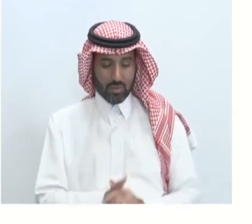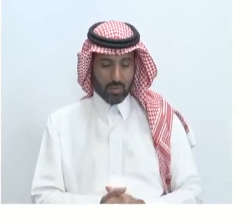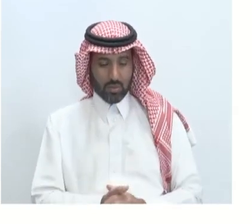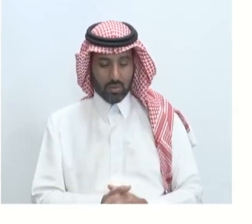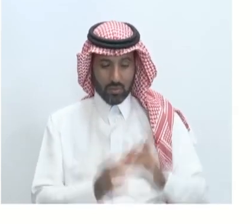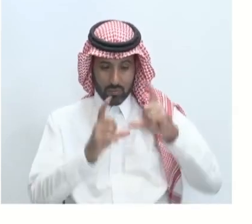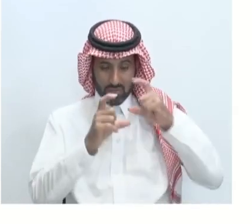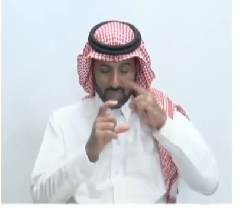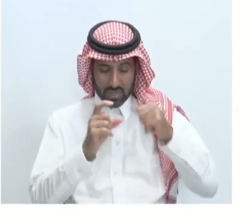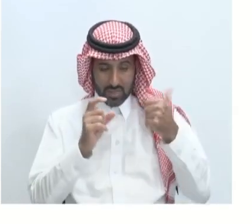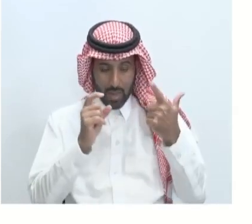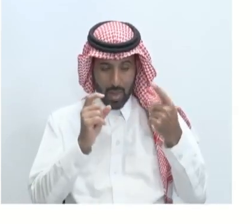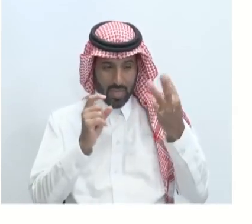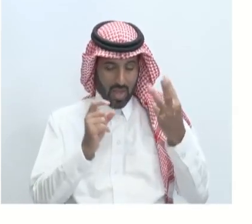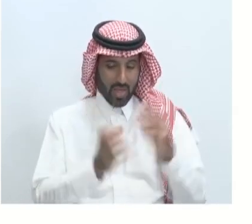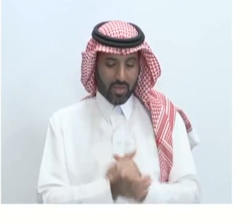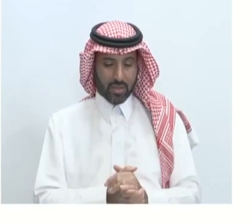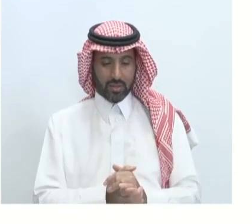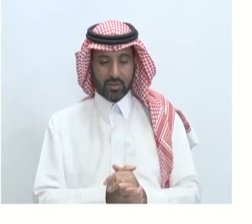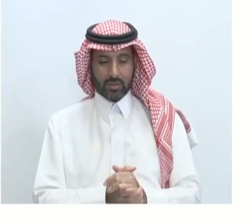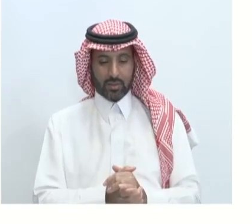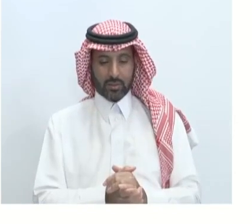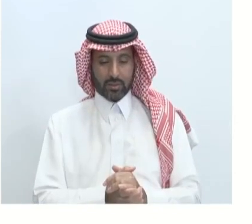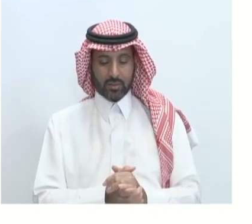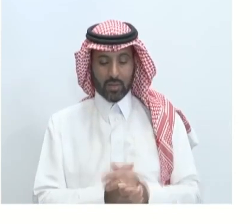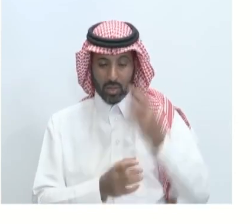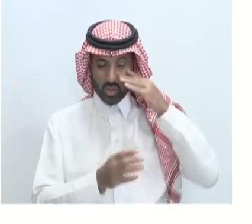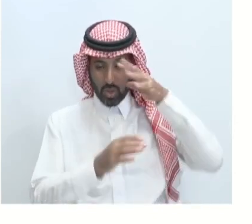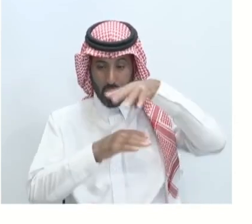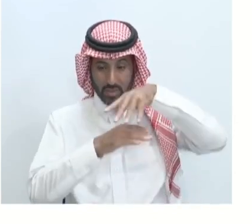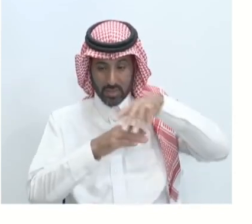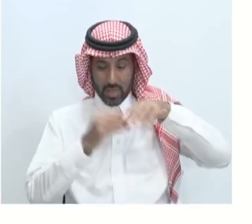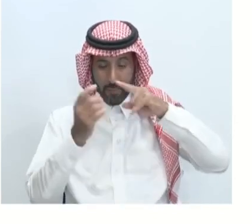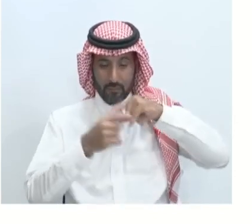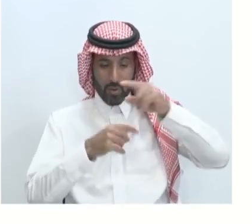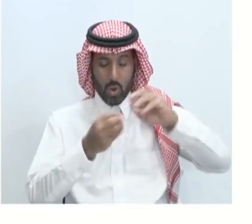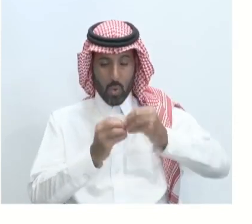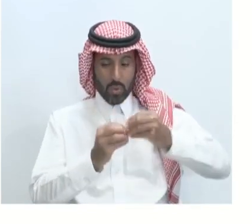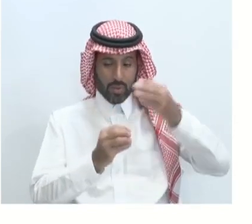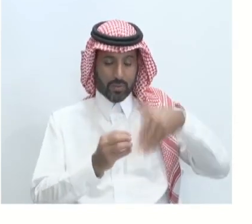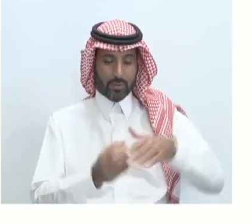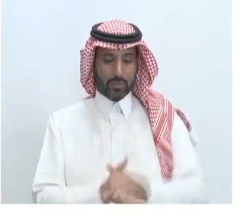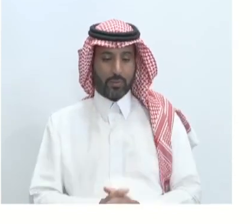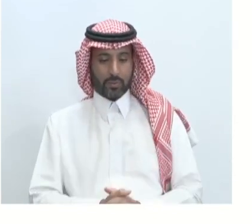الشكل 73 الصوره 73 صوره توضح الزيغ اللوني كما نلاحظ هنا هذه